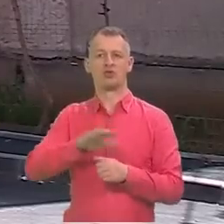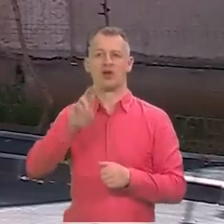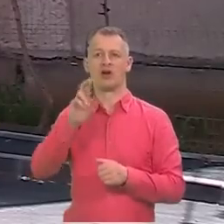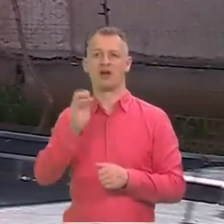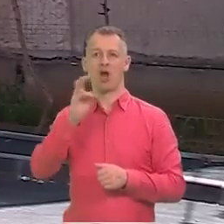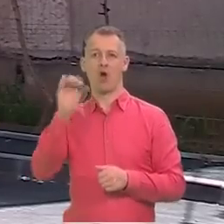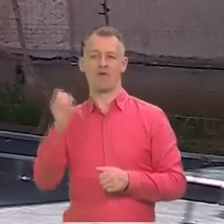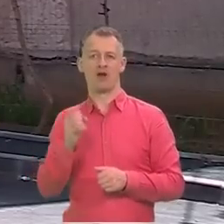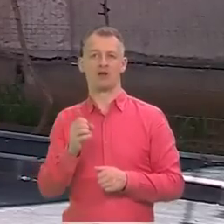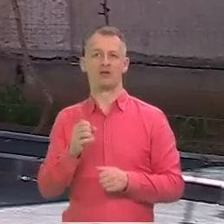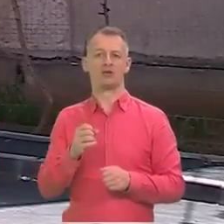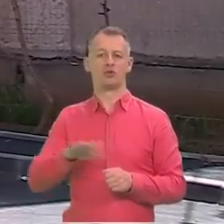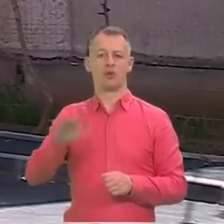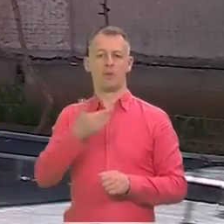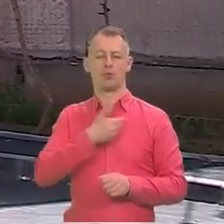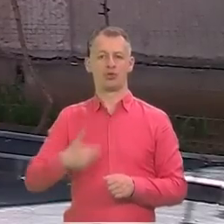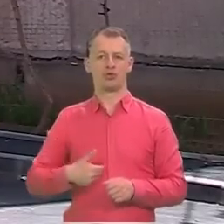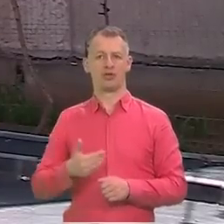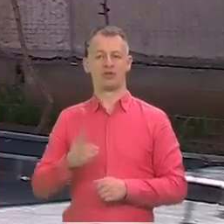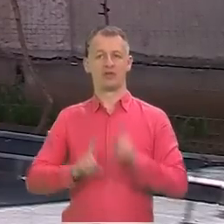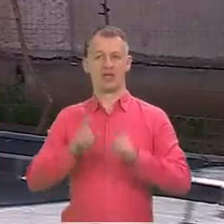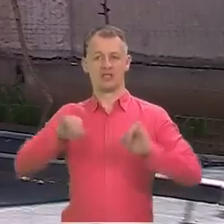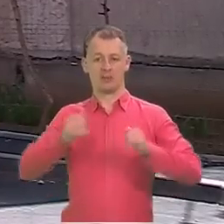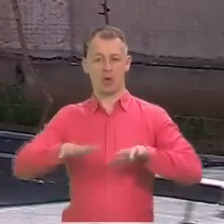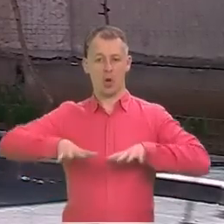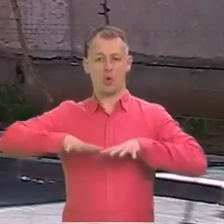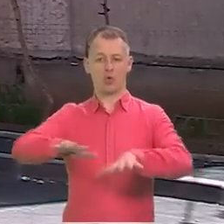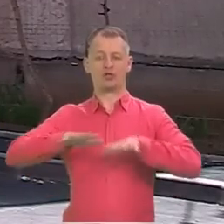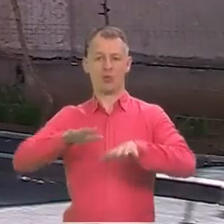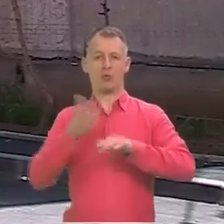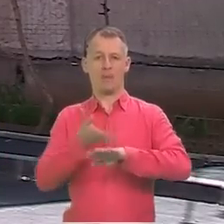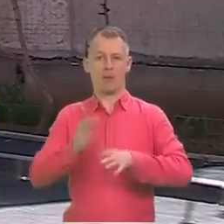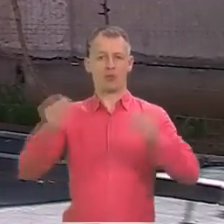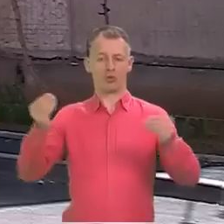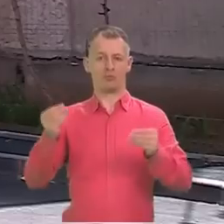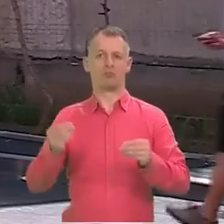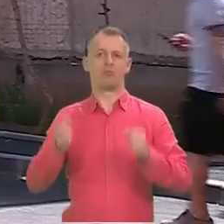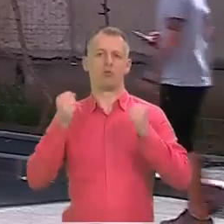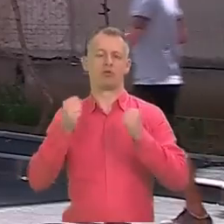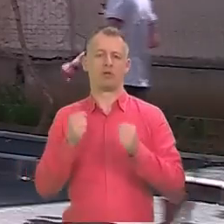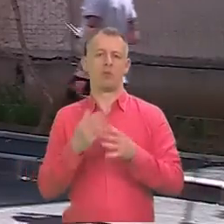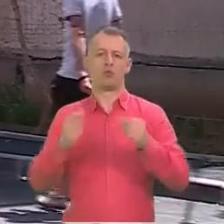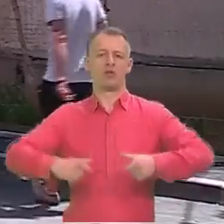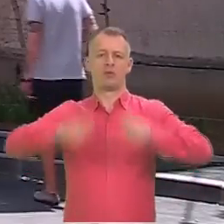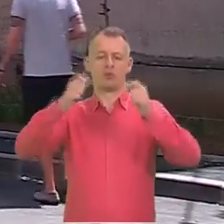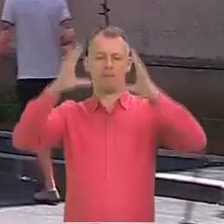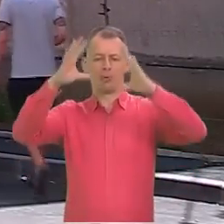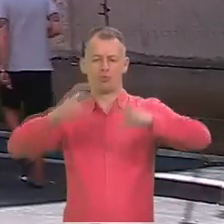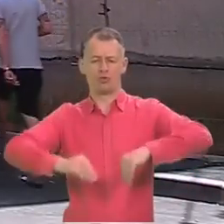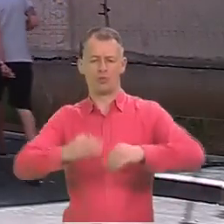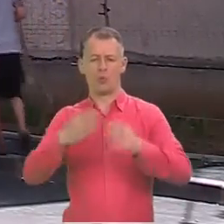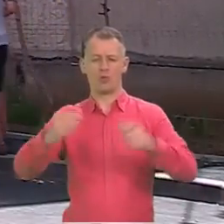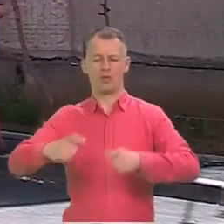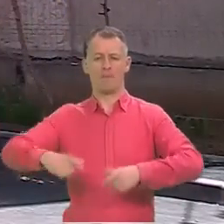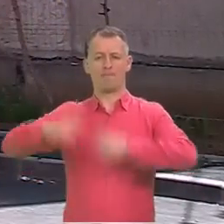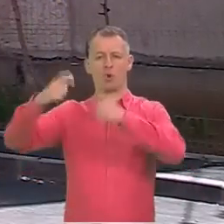printre zonele din București în care, în cazul unui cutremur mai puternic, mai multe locuințe pur și simplu s-ar prăbuși. Sunt sute de blocuri